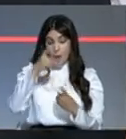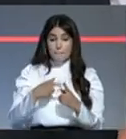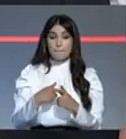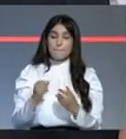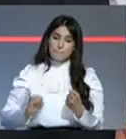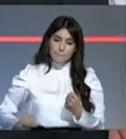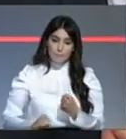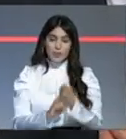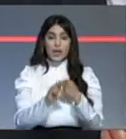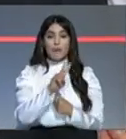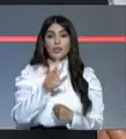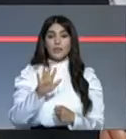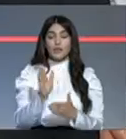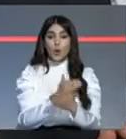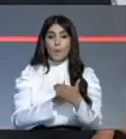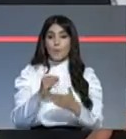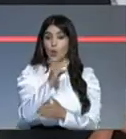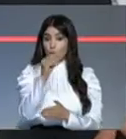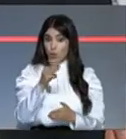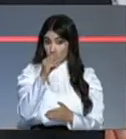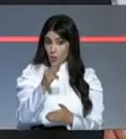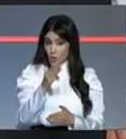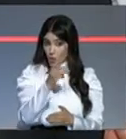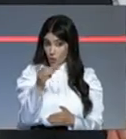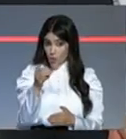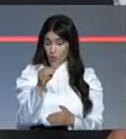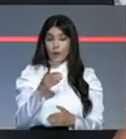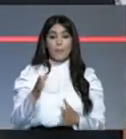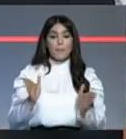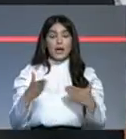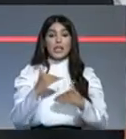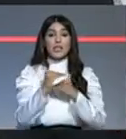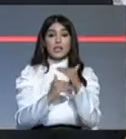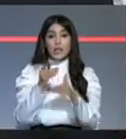خمسه وعشرين مليون اورو من البلد الالماني